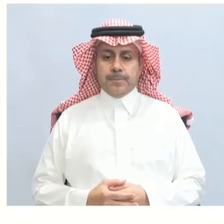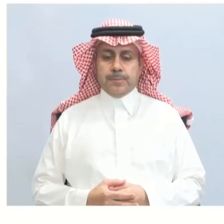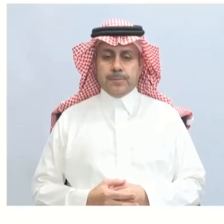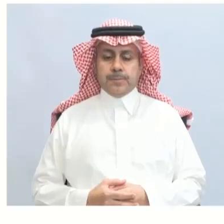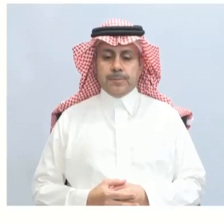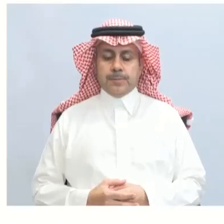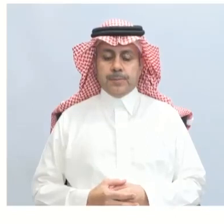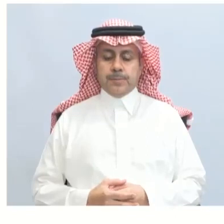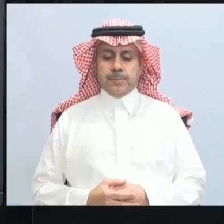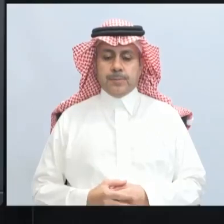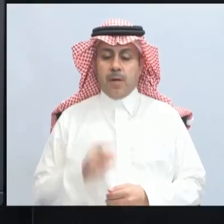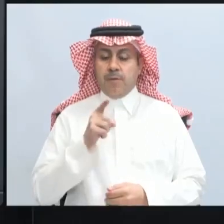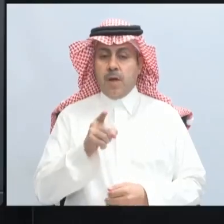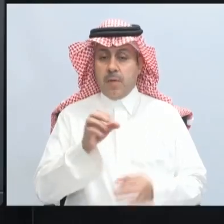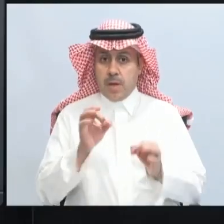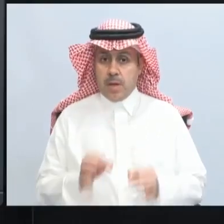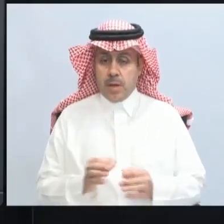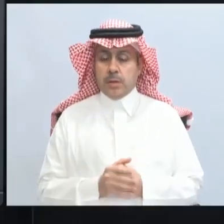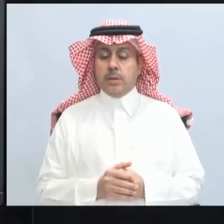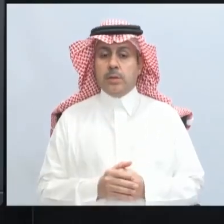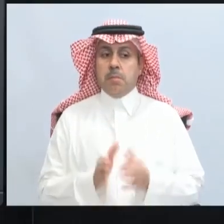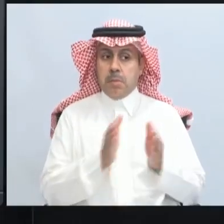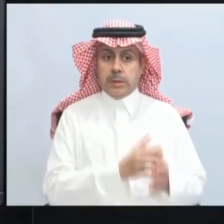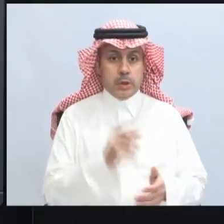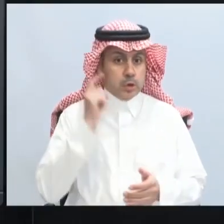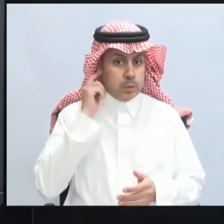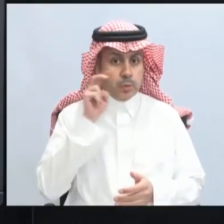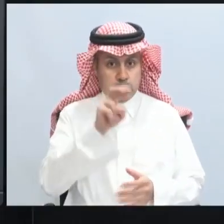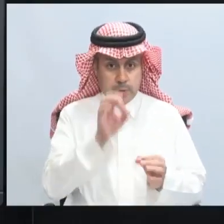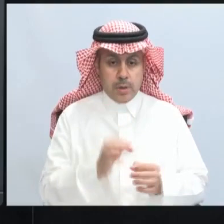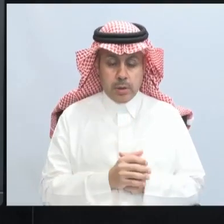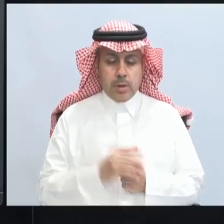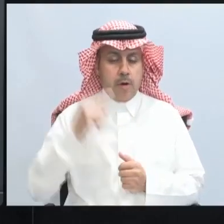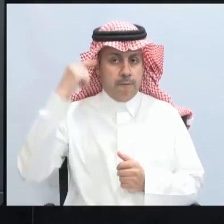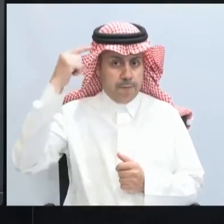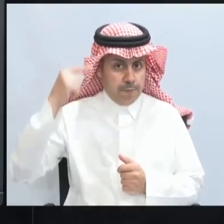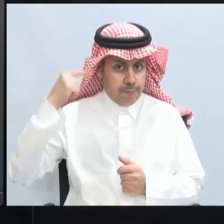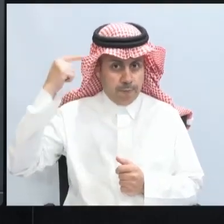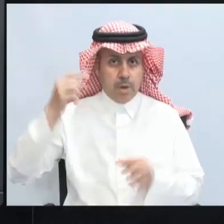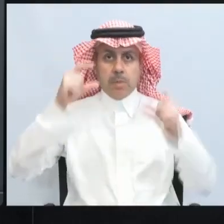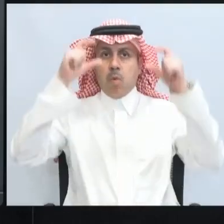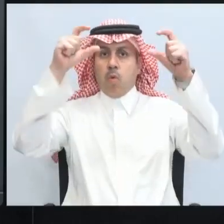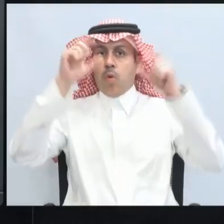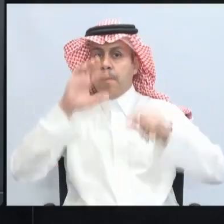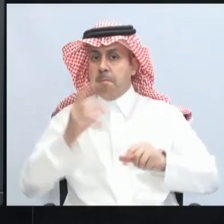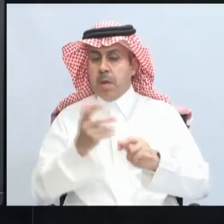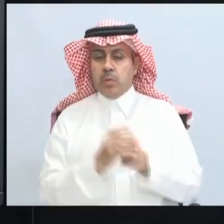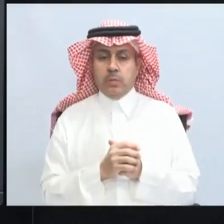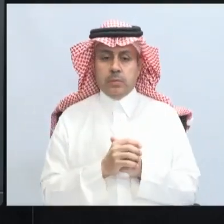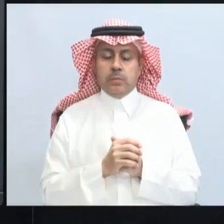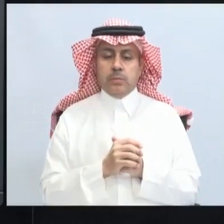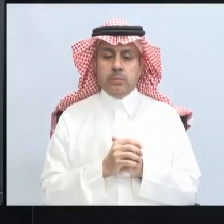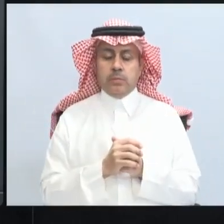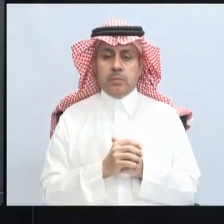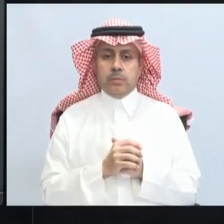مسلمون في هذه الايات بعد ان استمعنا اليها قد ياتي في اذهاننا موضوع لهذه الايات فلو سالتكم سؤال